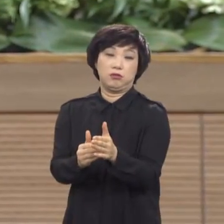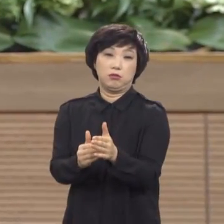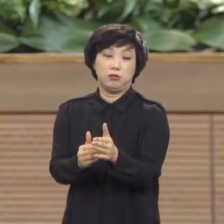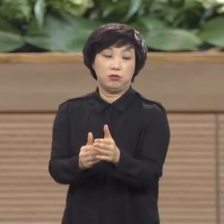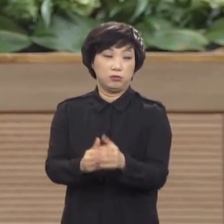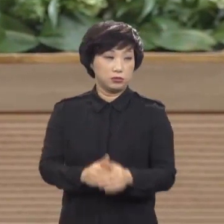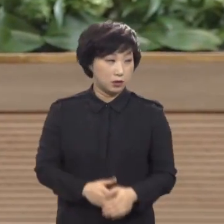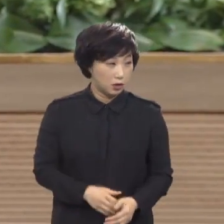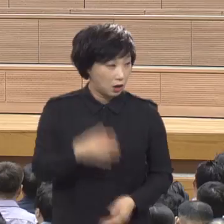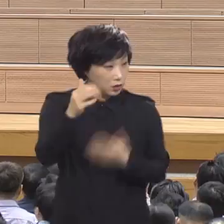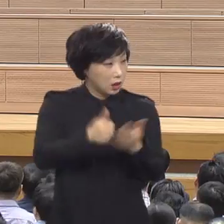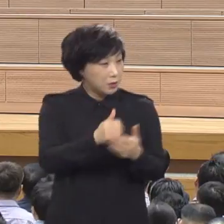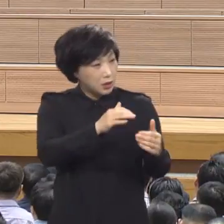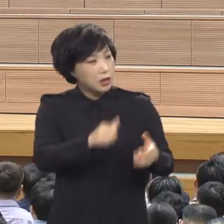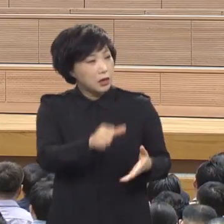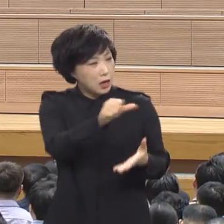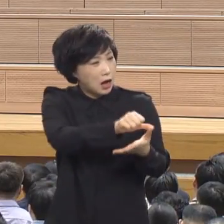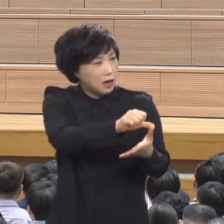하나님께서 불러,